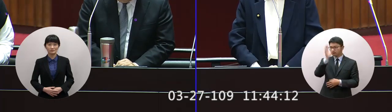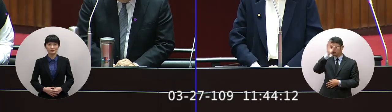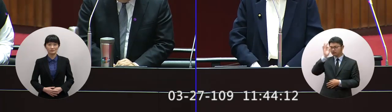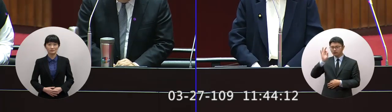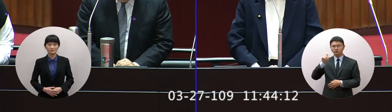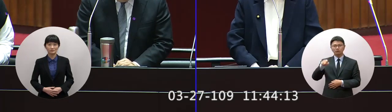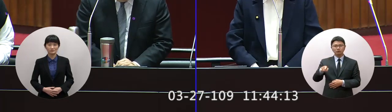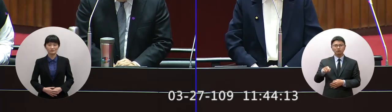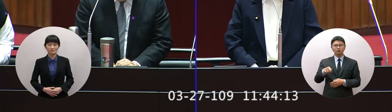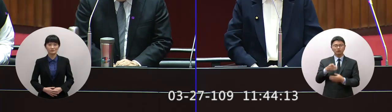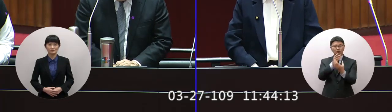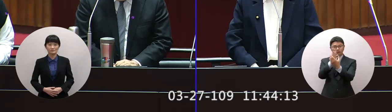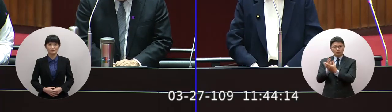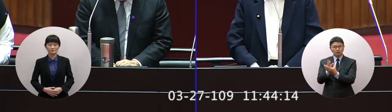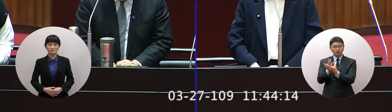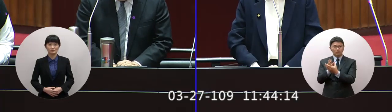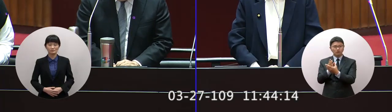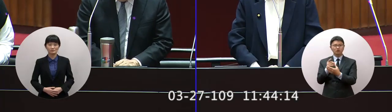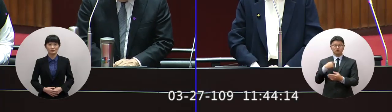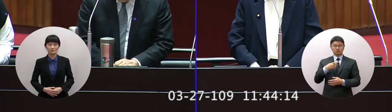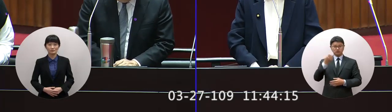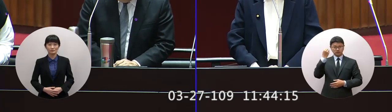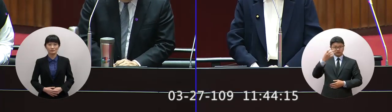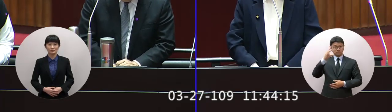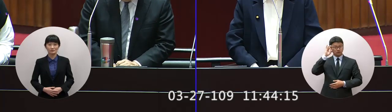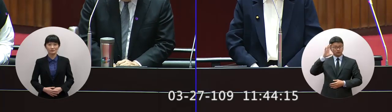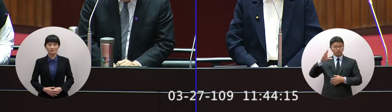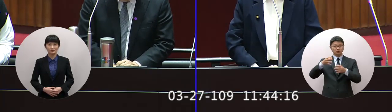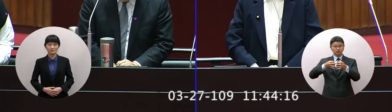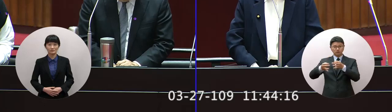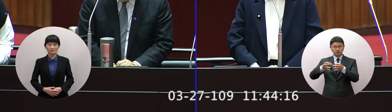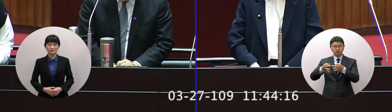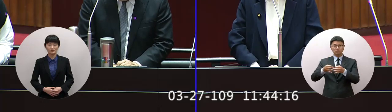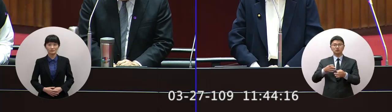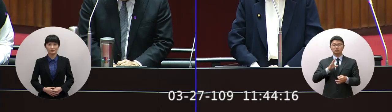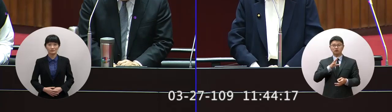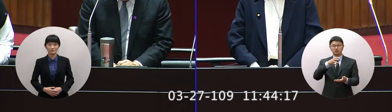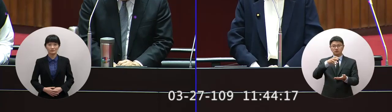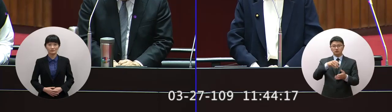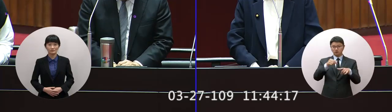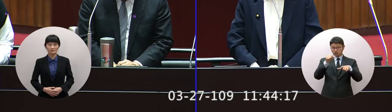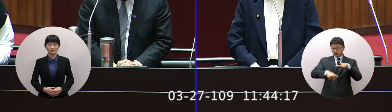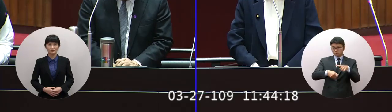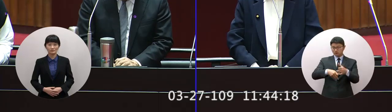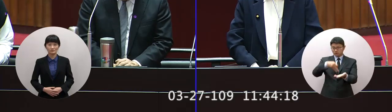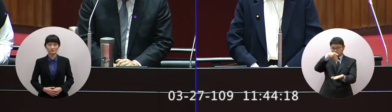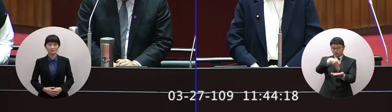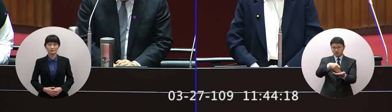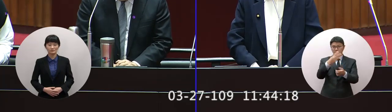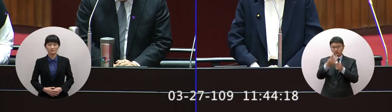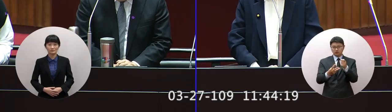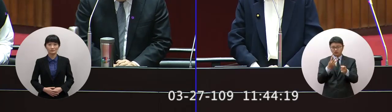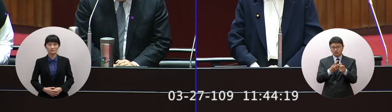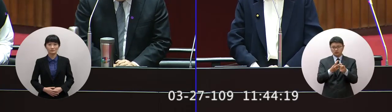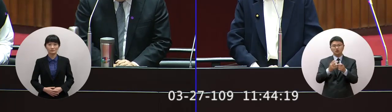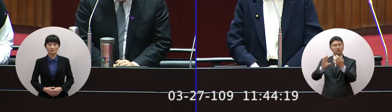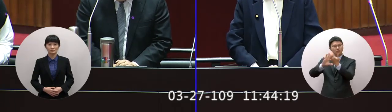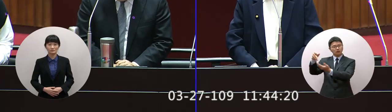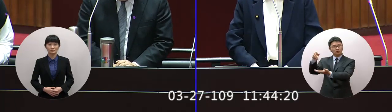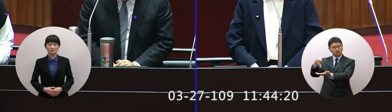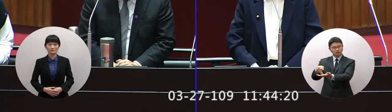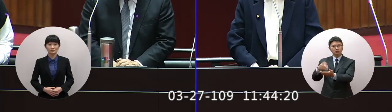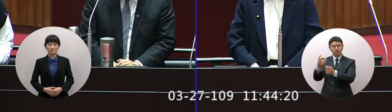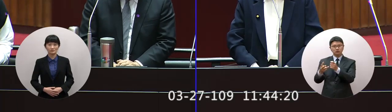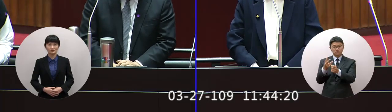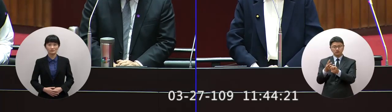投资当然必须是新创，所以我们设立的是必须注册三年以内，在台湾注册或在国外注册也可以，